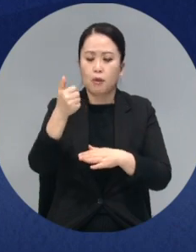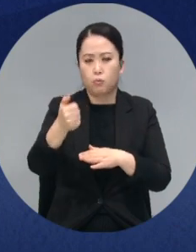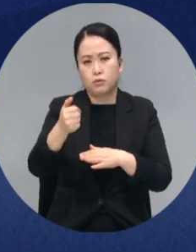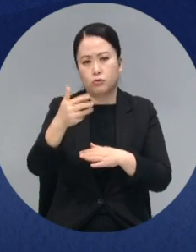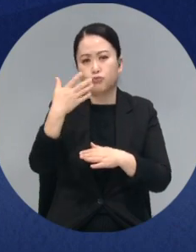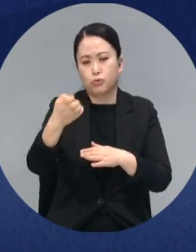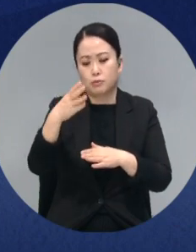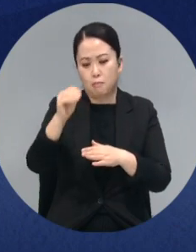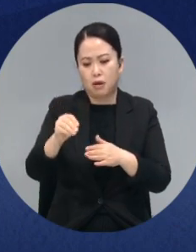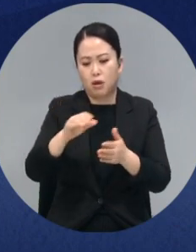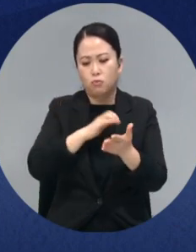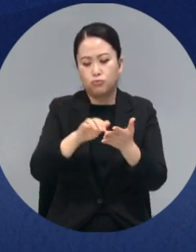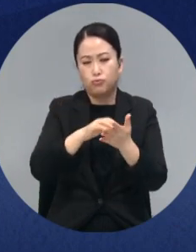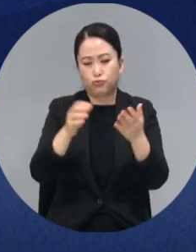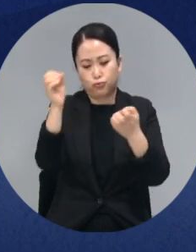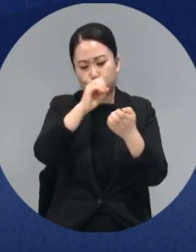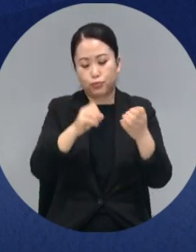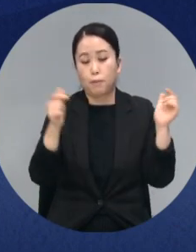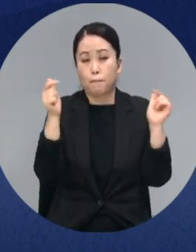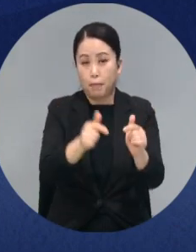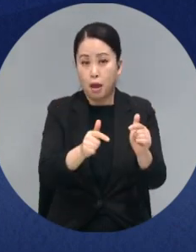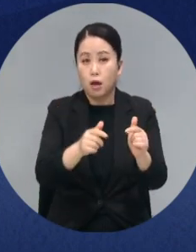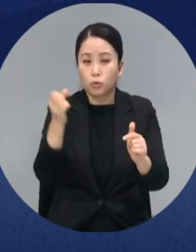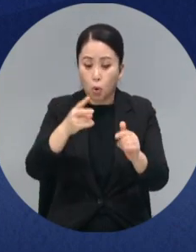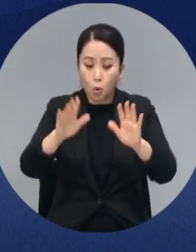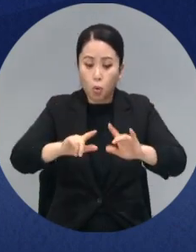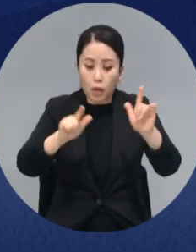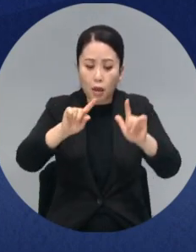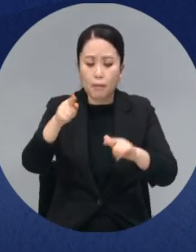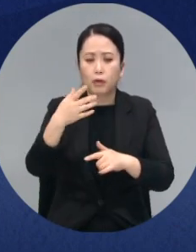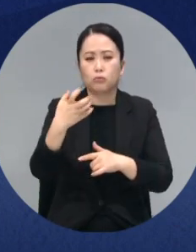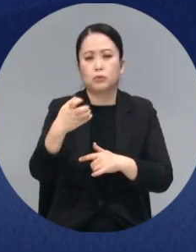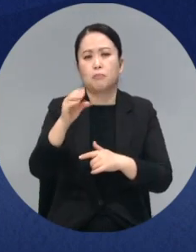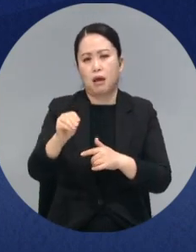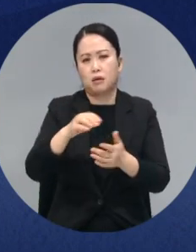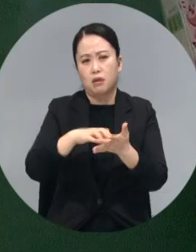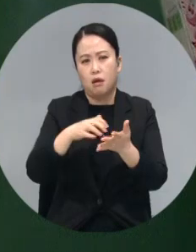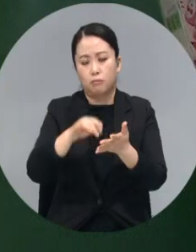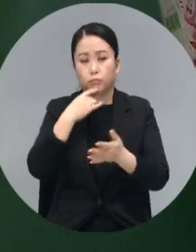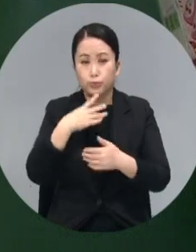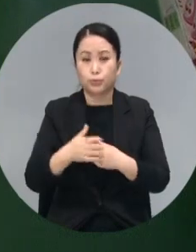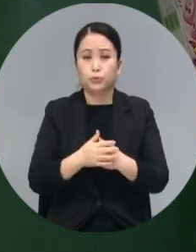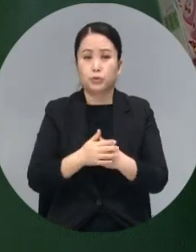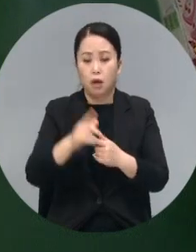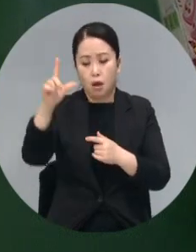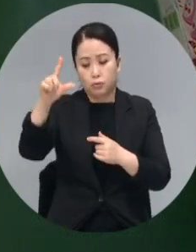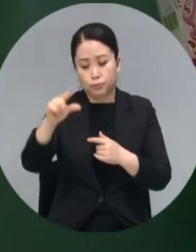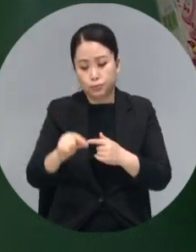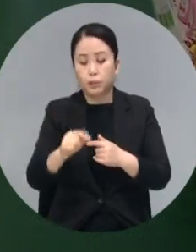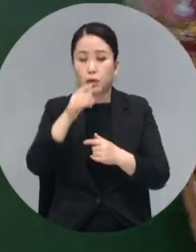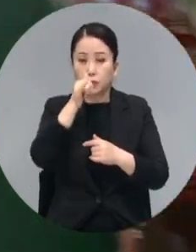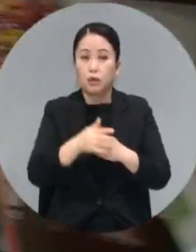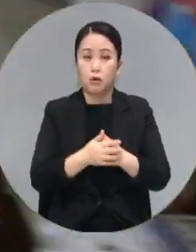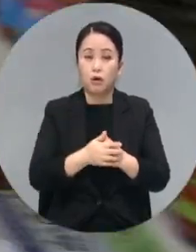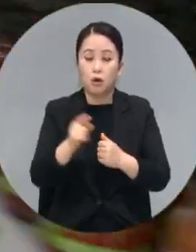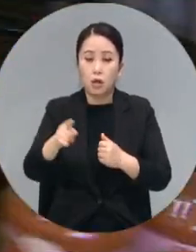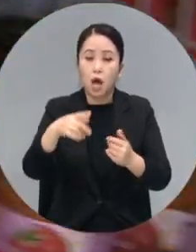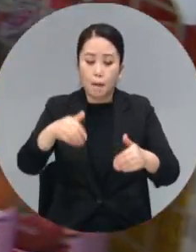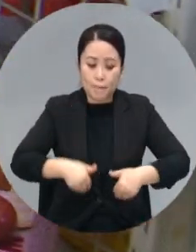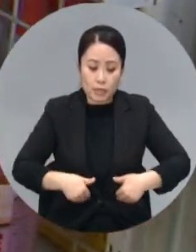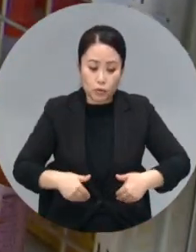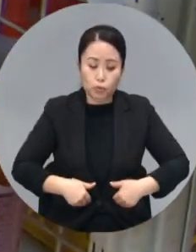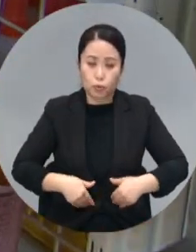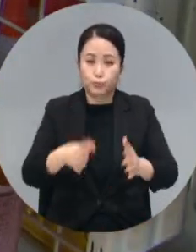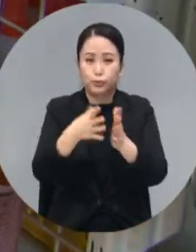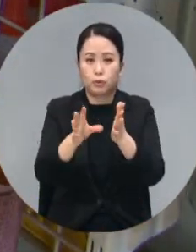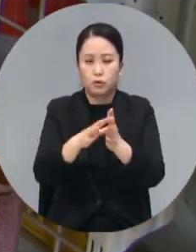급감했습니다. 올해도 불과 190만 개에 그치고 있습니다. 특히 식료품과 같은 필수물품 기부가 급격하게